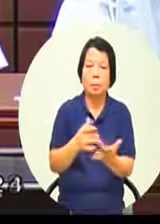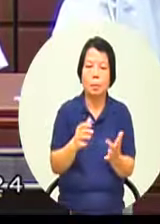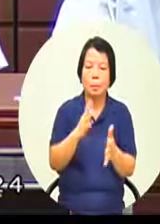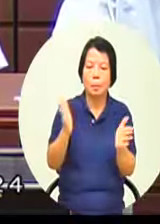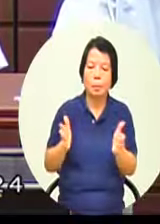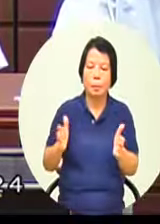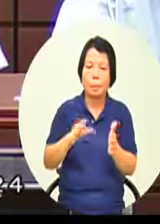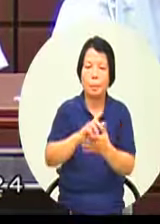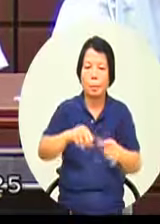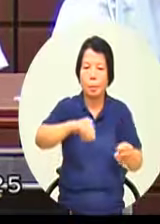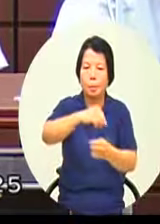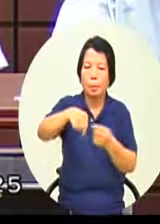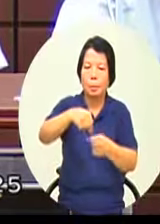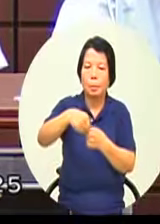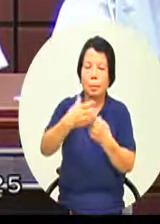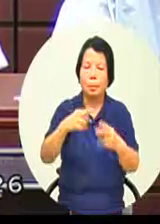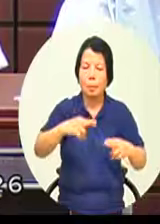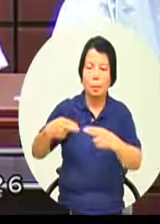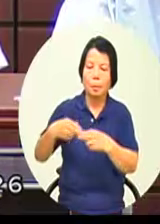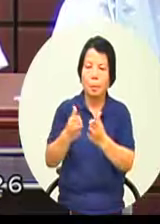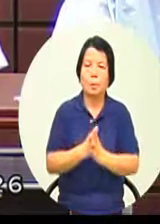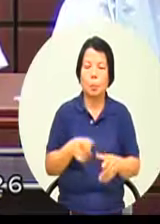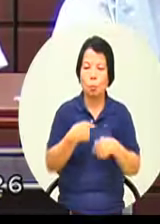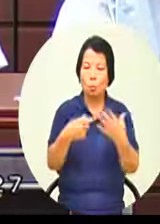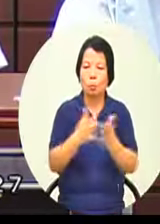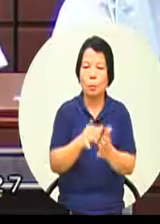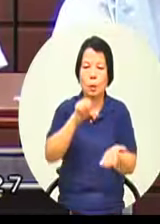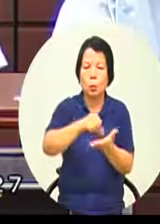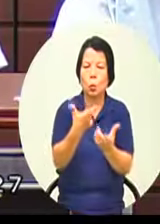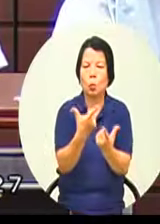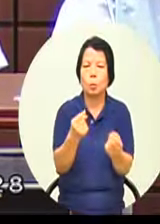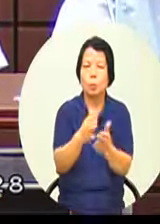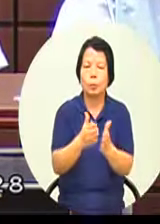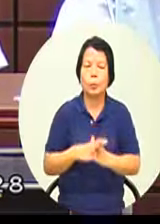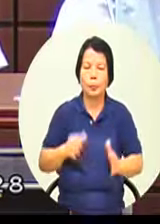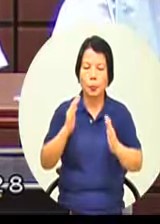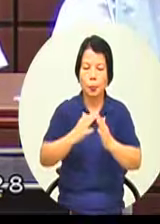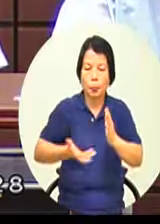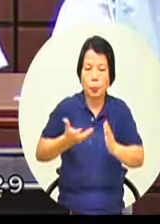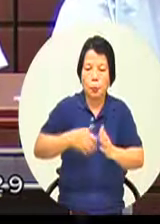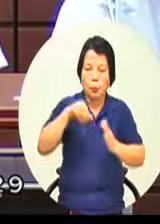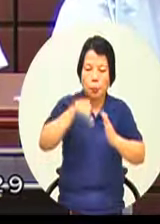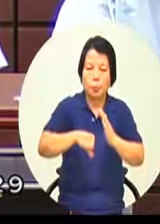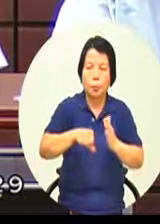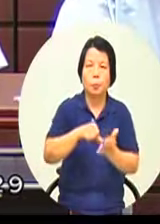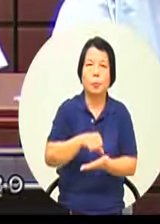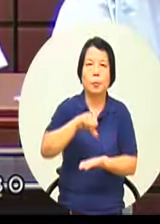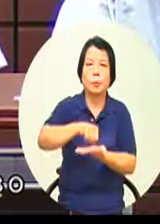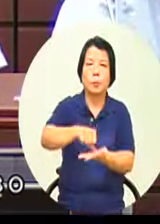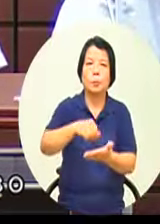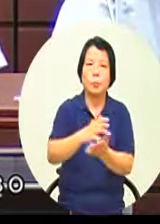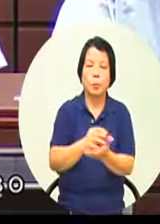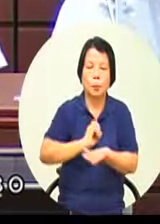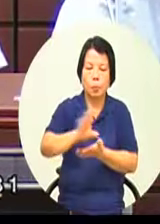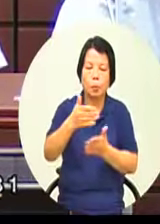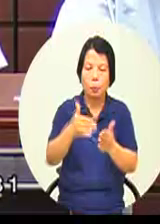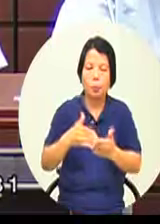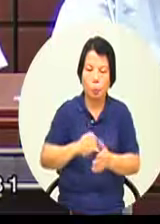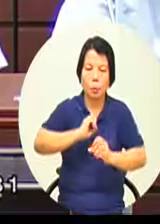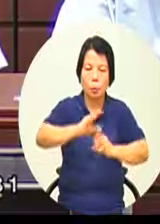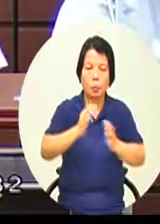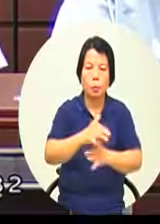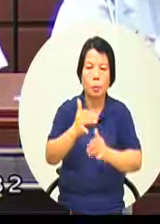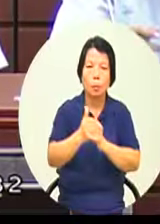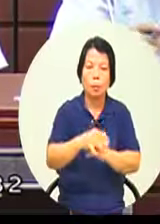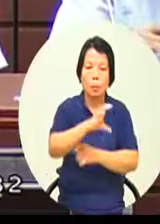一时间的话就是产品冲出来。第二个就是在温室方面跟陈言报告，其实我们一直在呼吁我们的农民